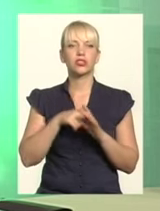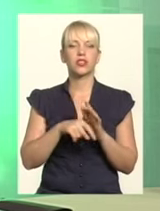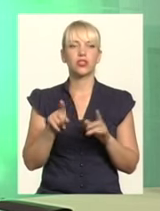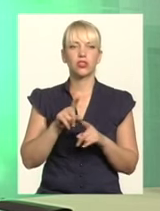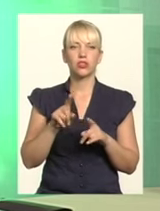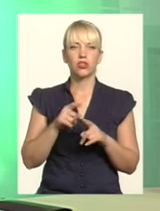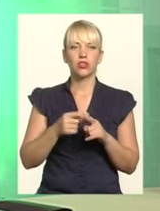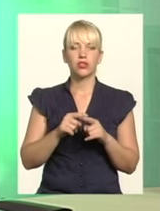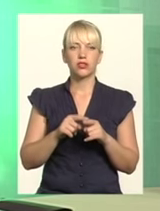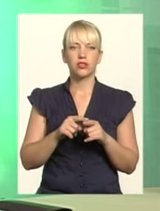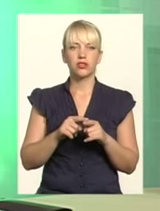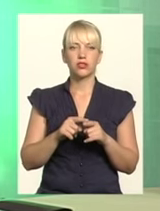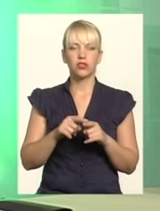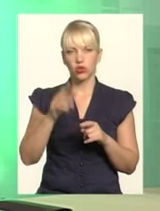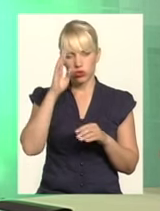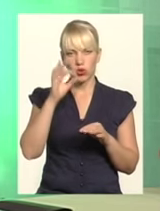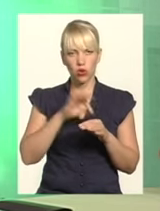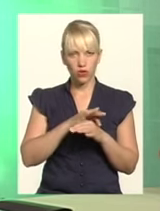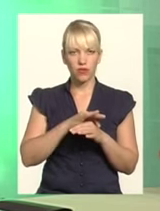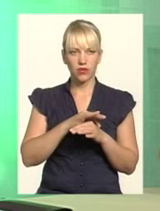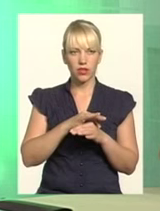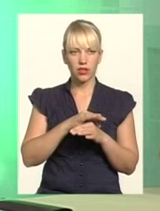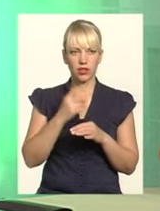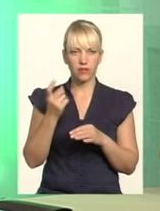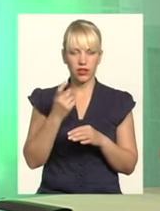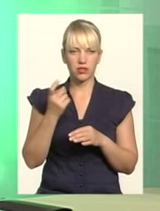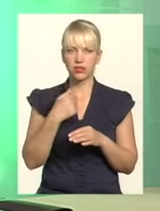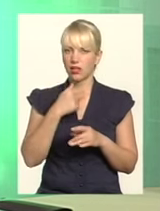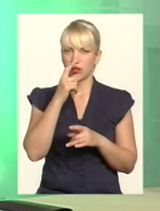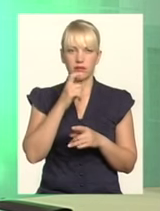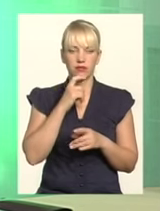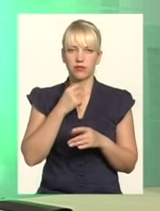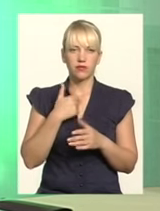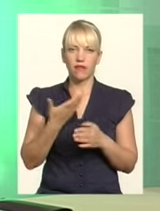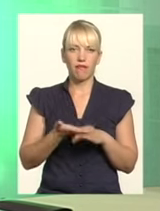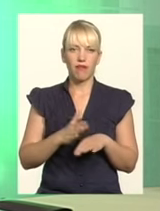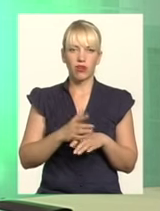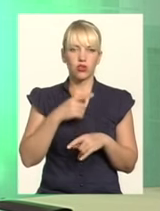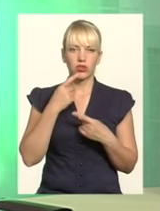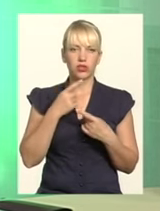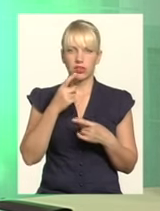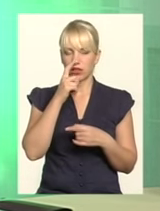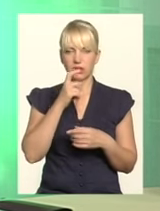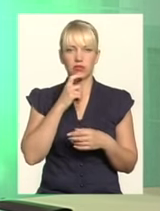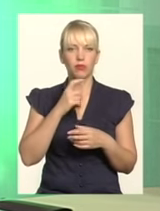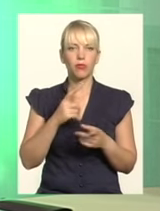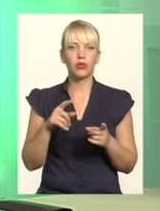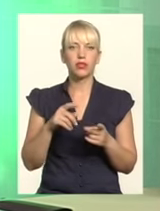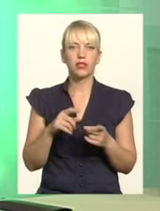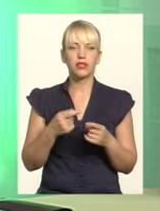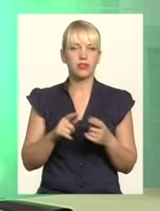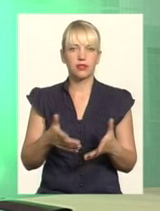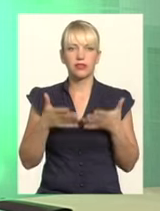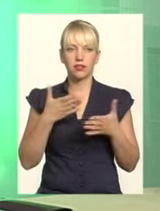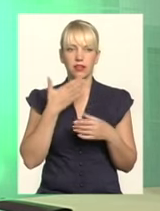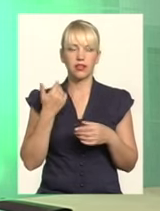її власність? Ну, наскільки я зрозуміла, чоловік, ну, мені важко судити, тут до кінця не зрозуміло, для мене, зокрема.